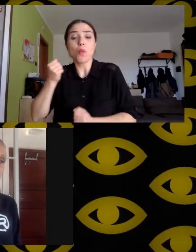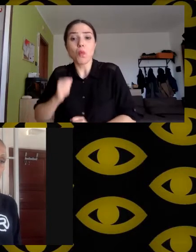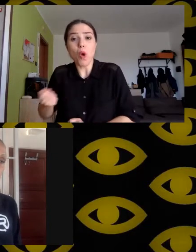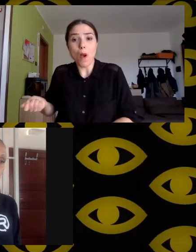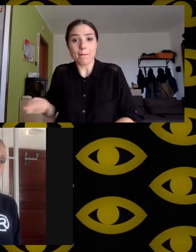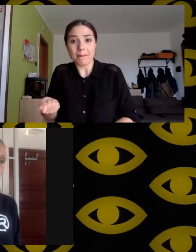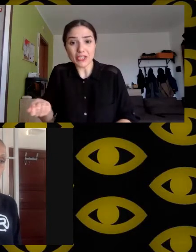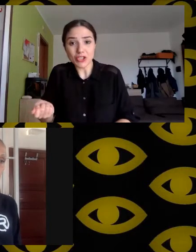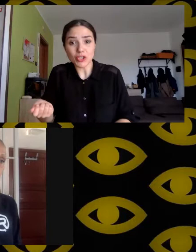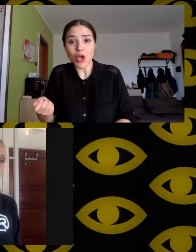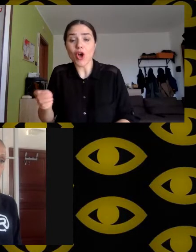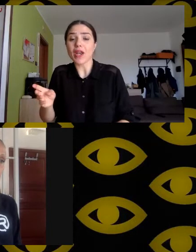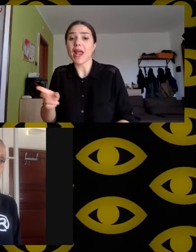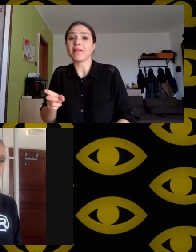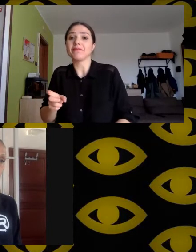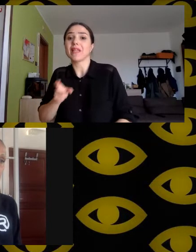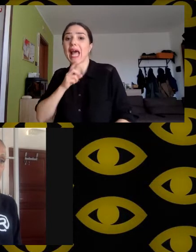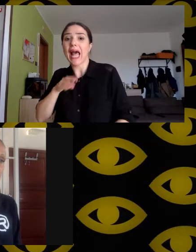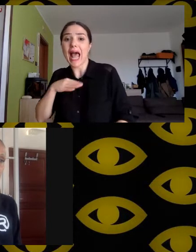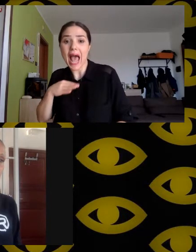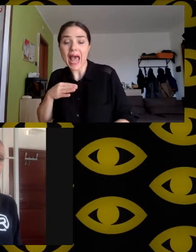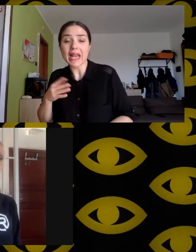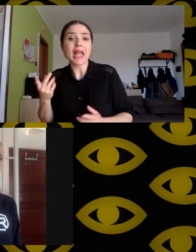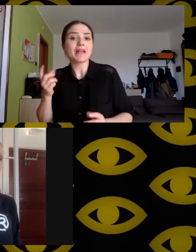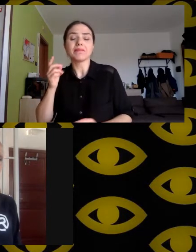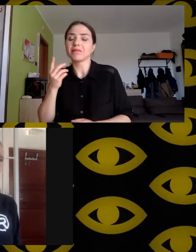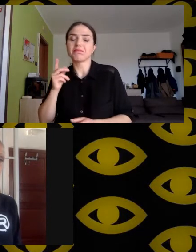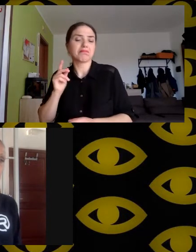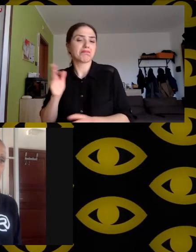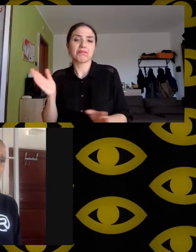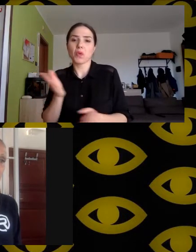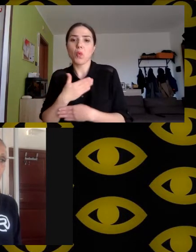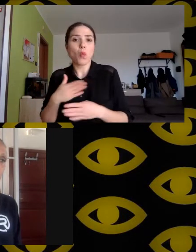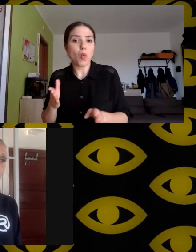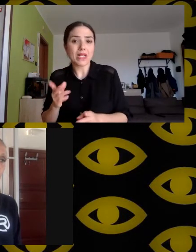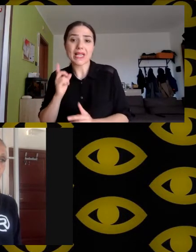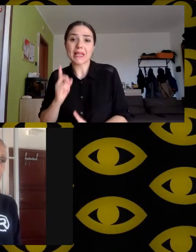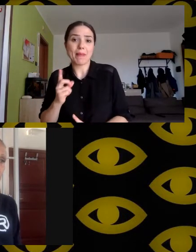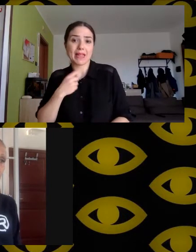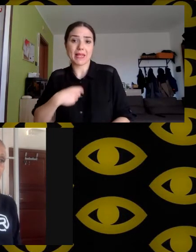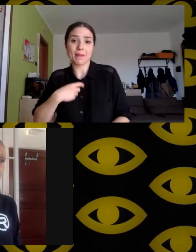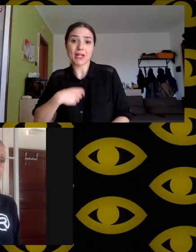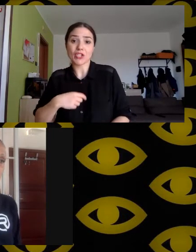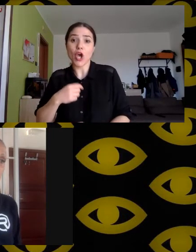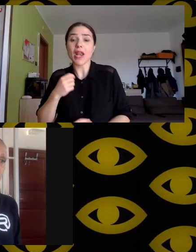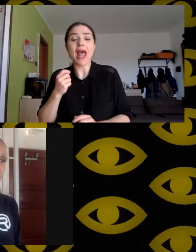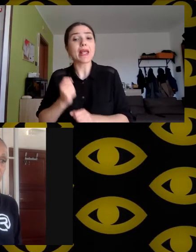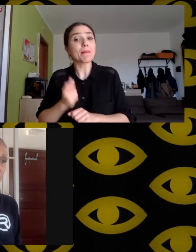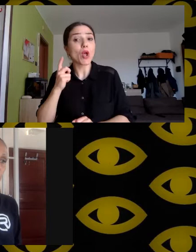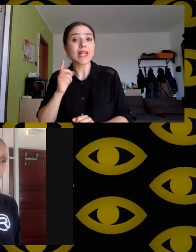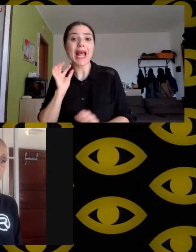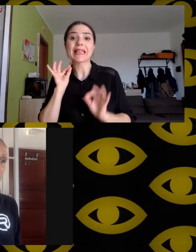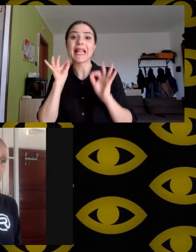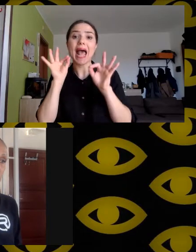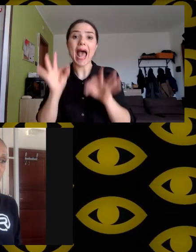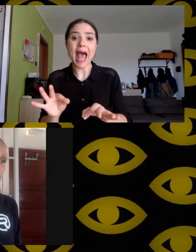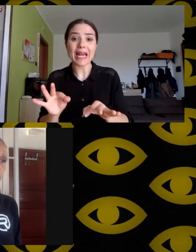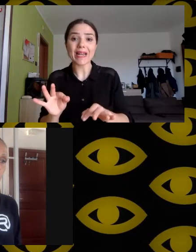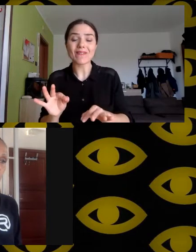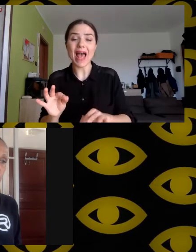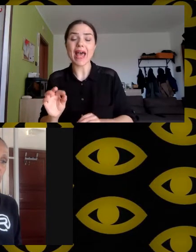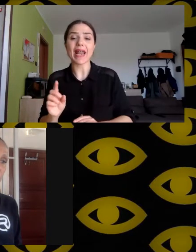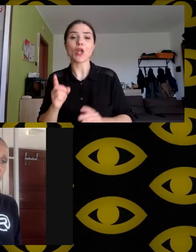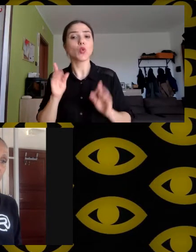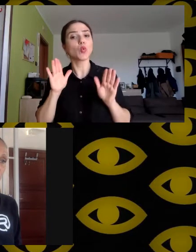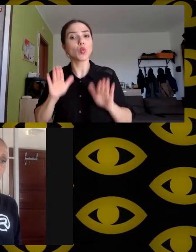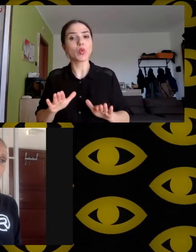e l'obiettivo per tutti quanti noi deve essere avere una vita qualitativa molto alta, tutelare la propria dignità. Ci sono